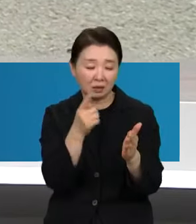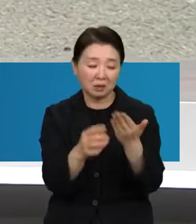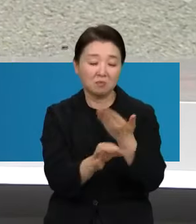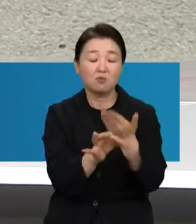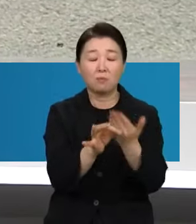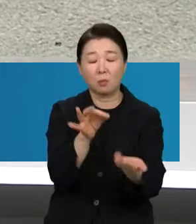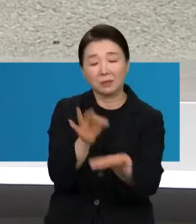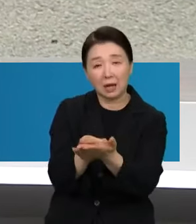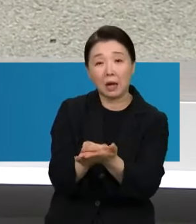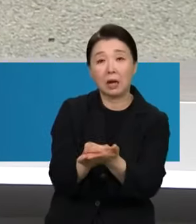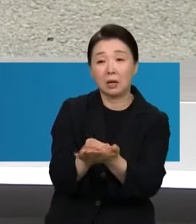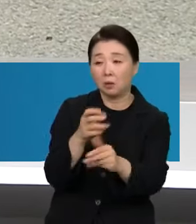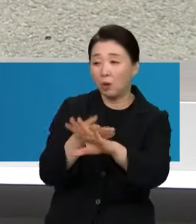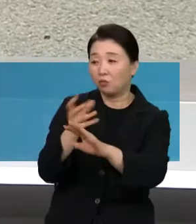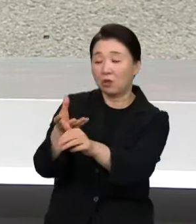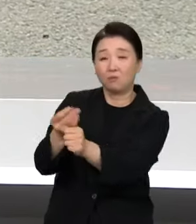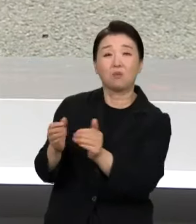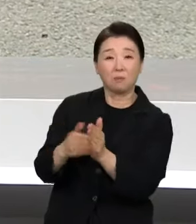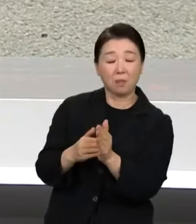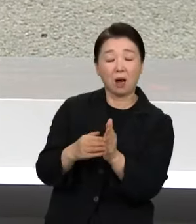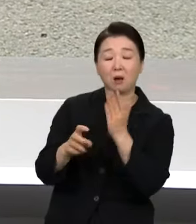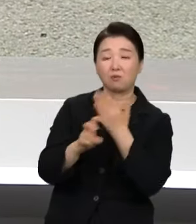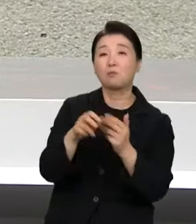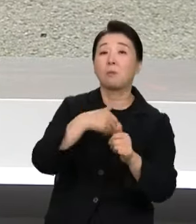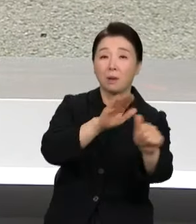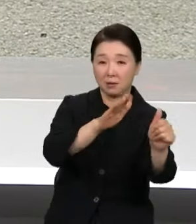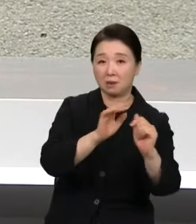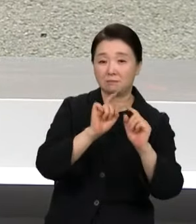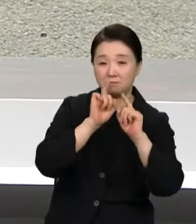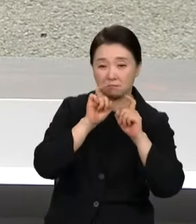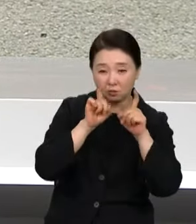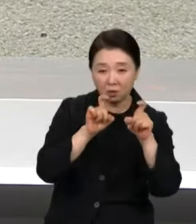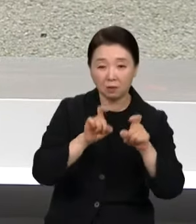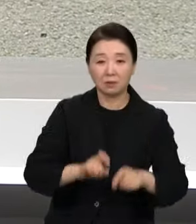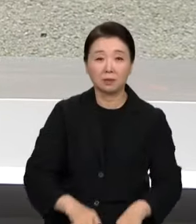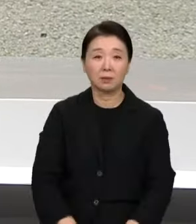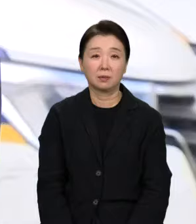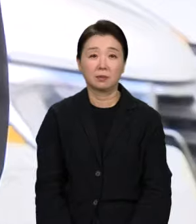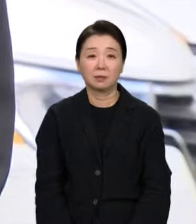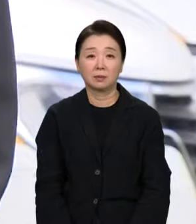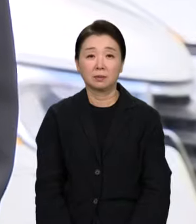노동자를 써왔다는 불법 파견 의혹입니다. 계속해서 강보들 기자입니다.